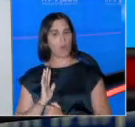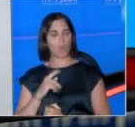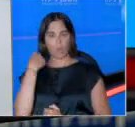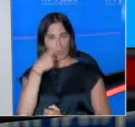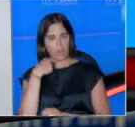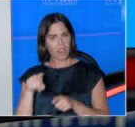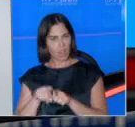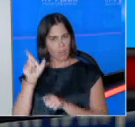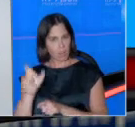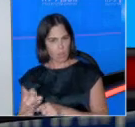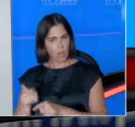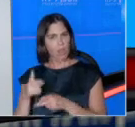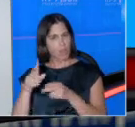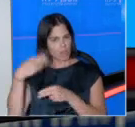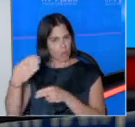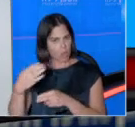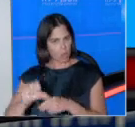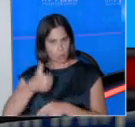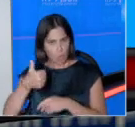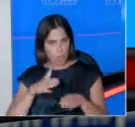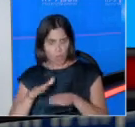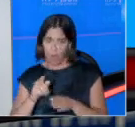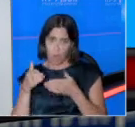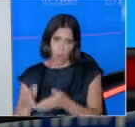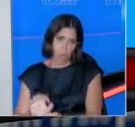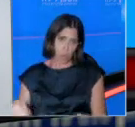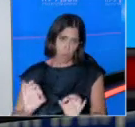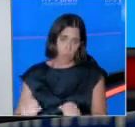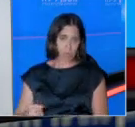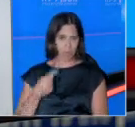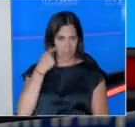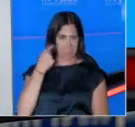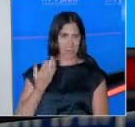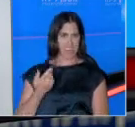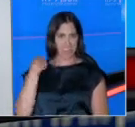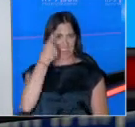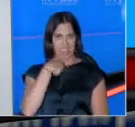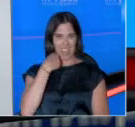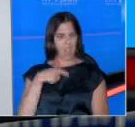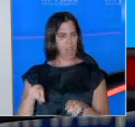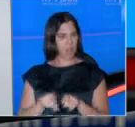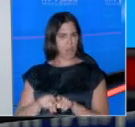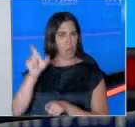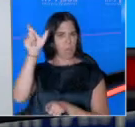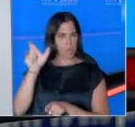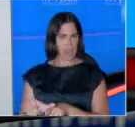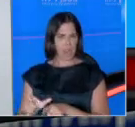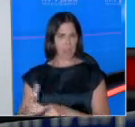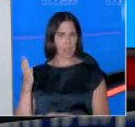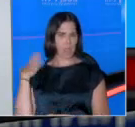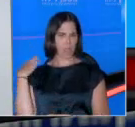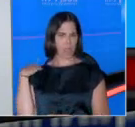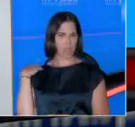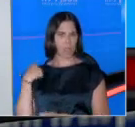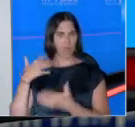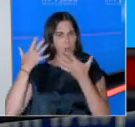כמו אחד שהולך להיות ראש ממשלה. אני לא יעזור לך כלום. הוא כבר נראה בפוזיציה שלו בן אדם ששם על עצמו את